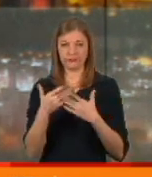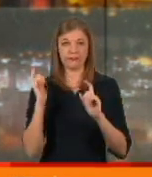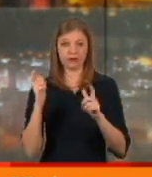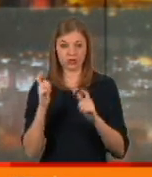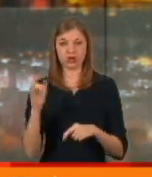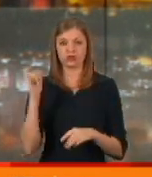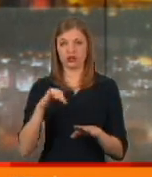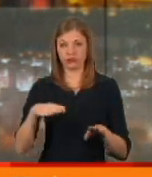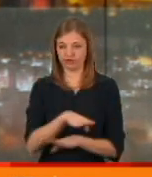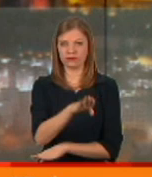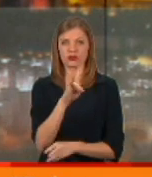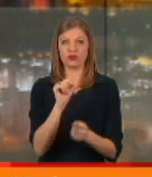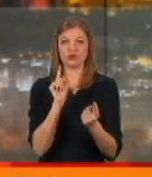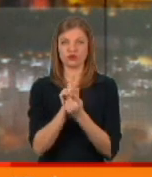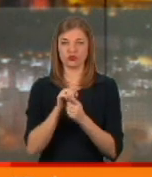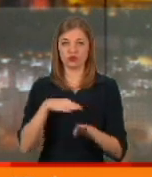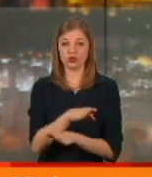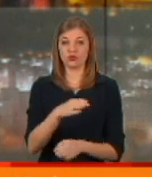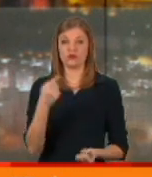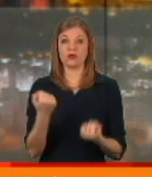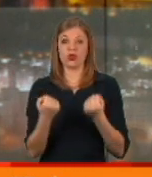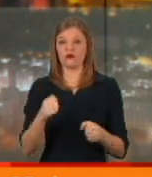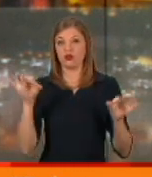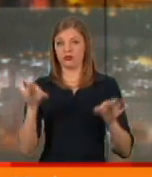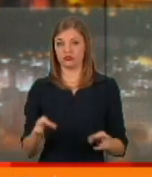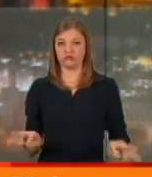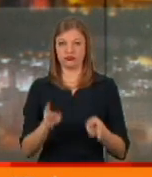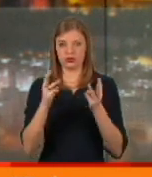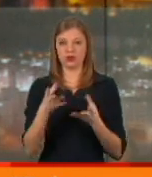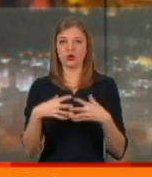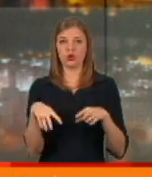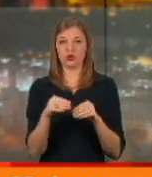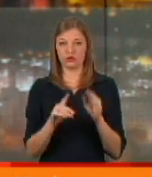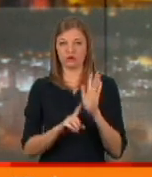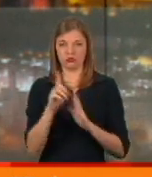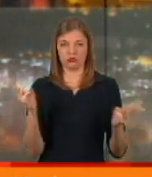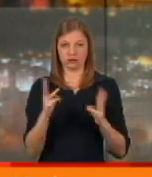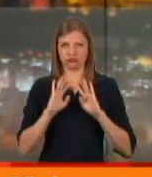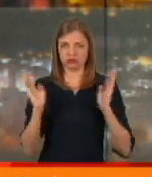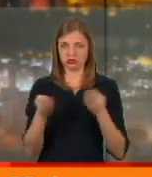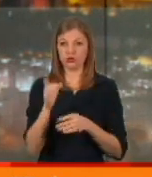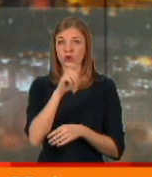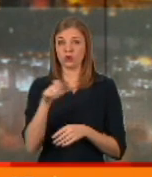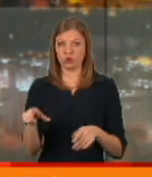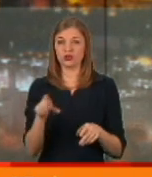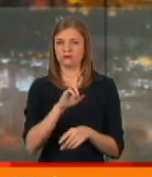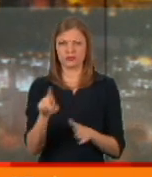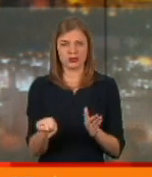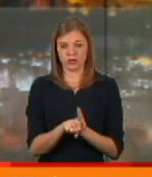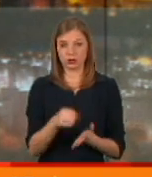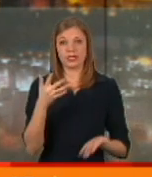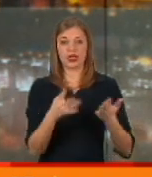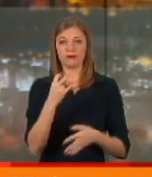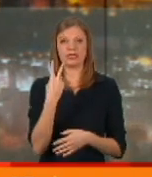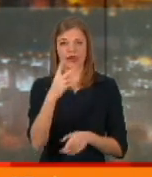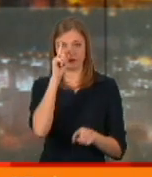вантажівки і вигнався на зустрічну смугу. Легковик умить спалахнув, родина втрапила у вогняну пастку. Люди так і загинули б, якби